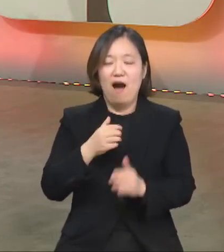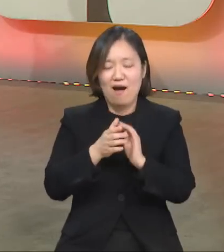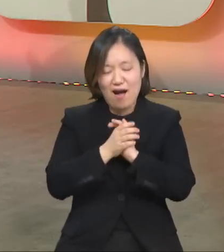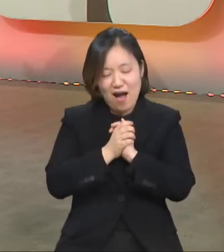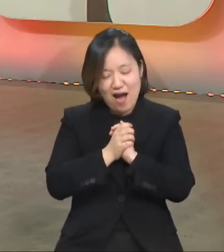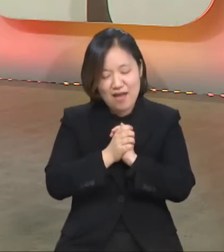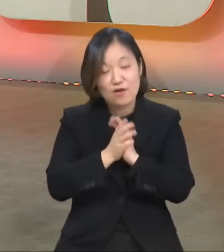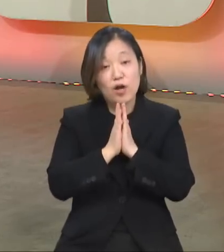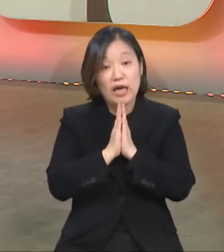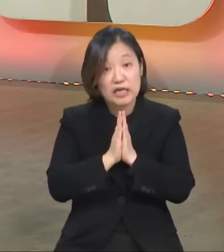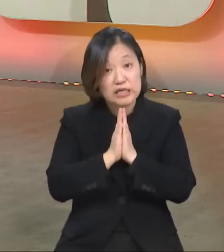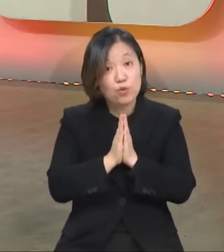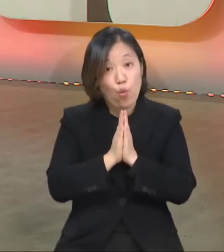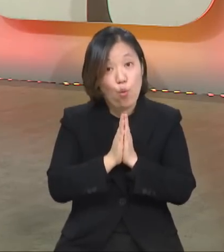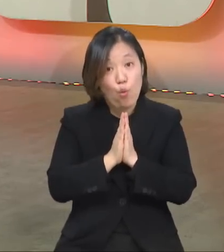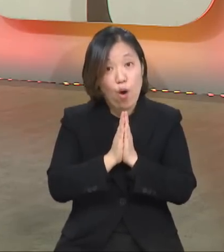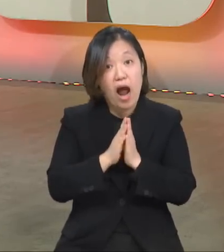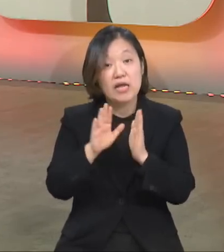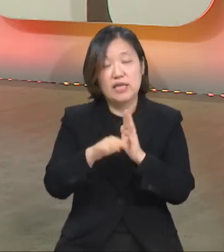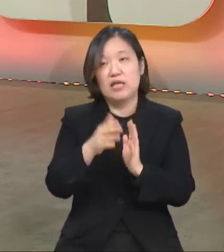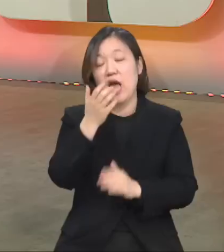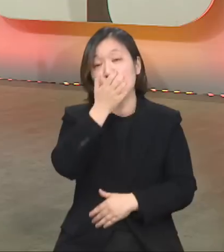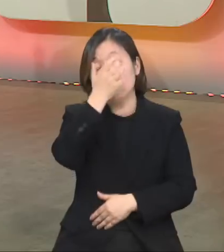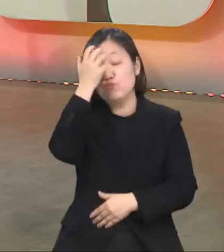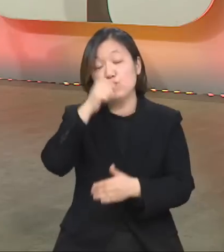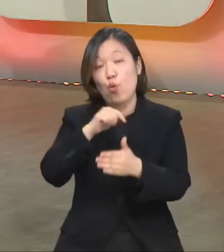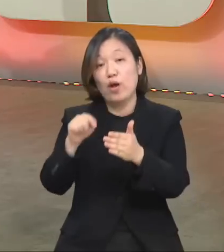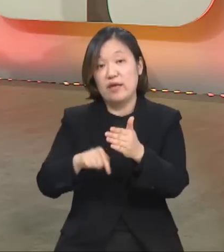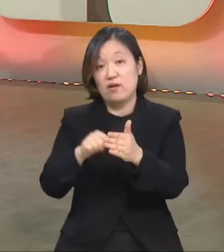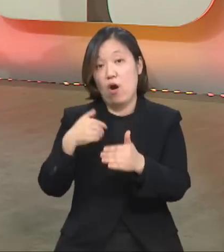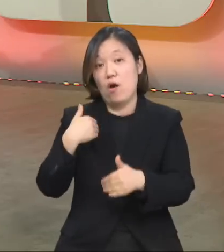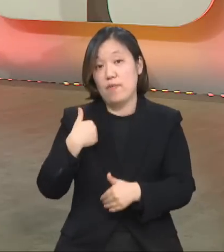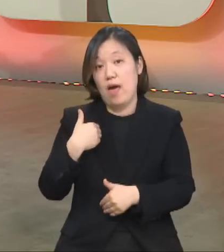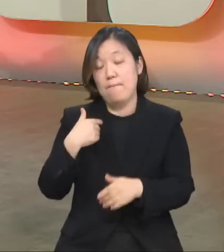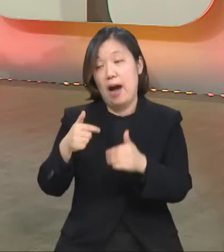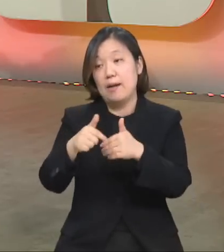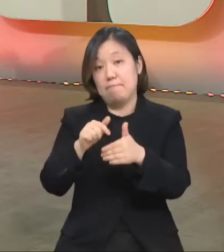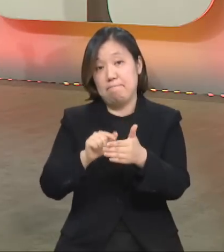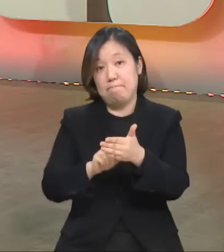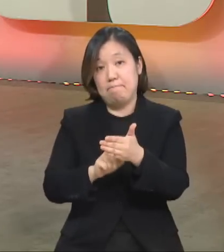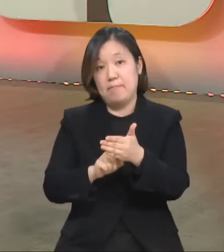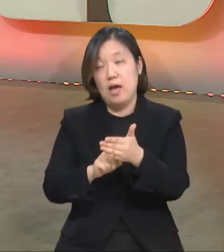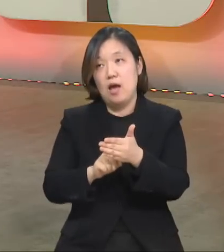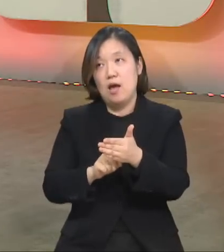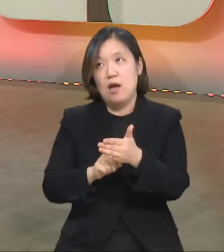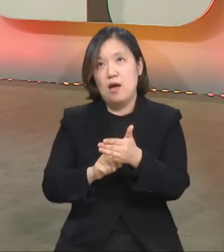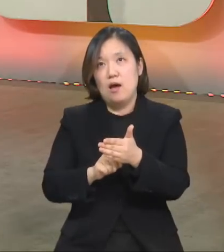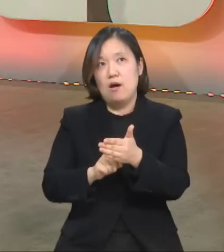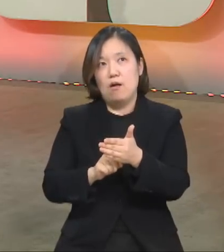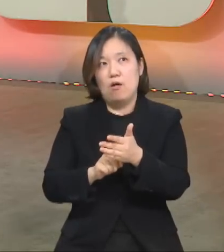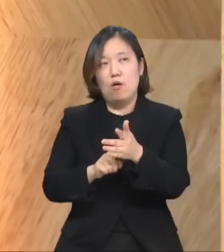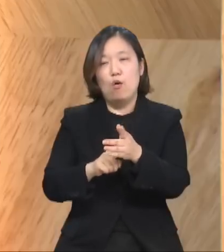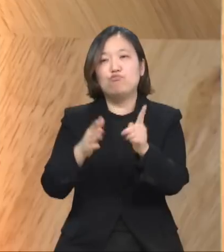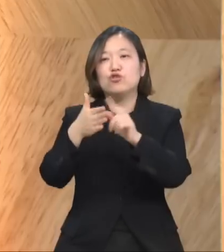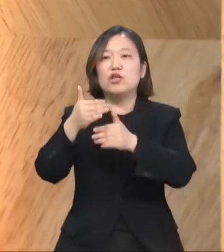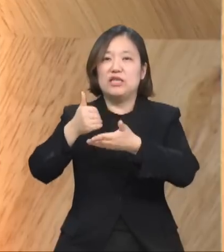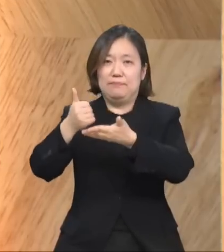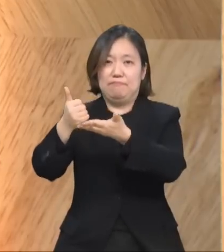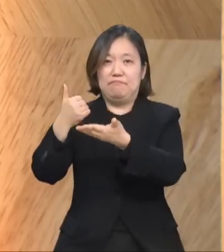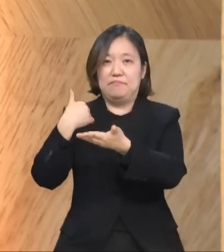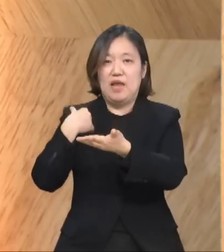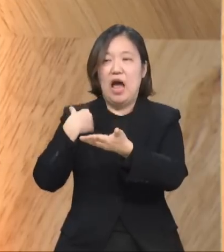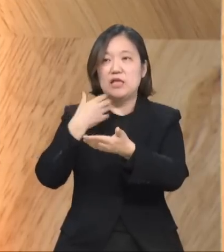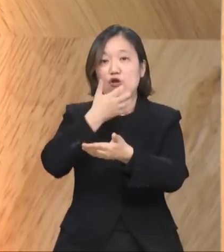내 마음이 만들어낸 환상일 수도 있고 혹은 불보살님이 몽중가피를 주실 때